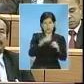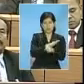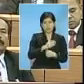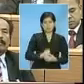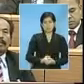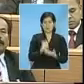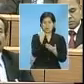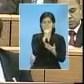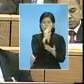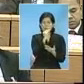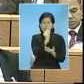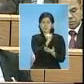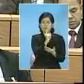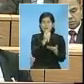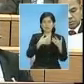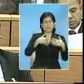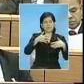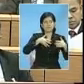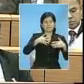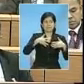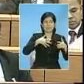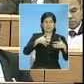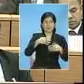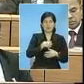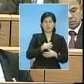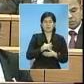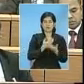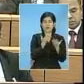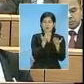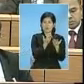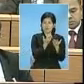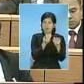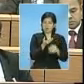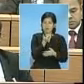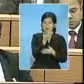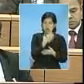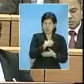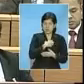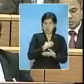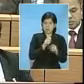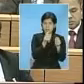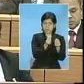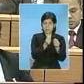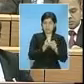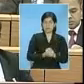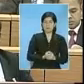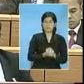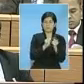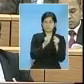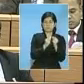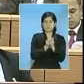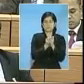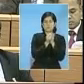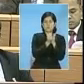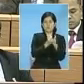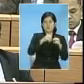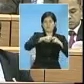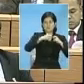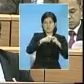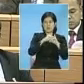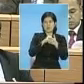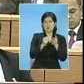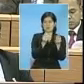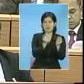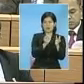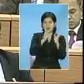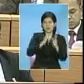จะพูดประชดประชันแนบแนนยังไงขอให้ท่านแก้ปัญหาให้คนไทยสืบไปและขอให้คนไทยได้มีความสุขจากผลงานของท่านครับ